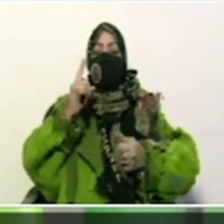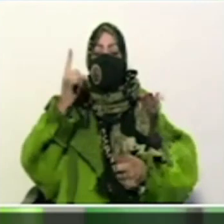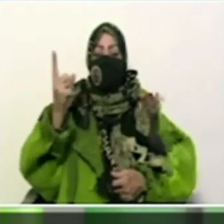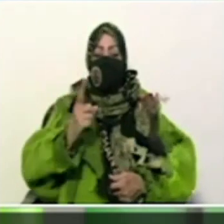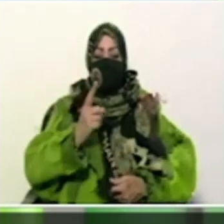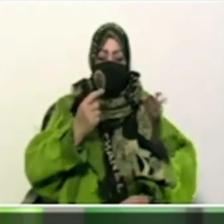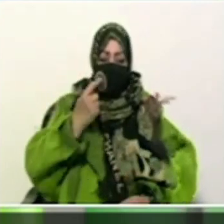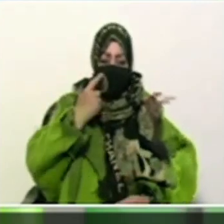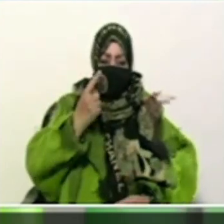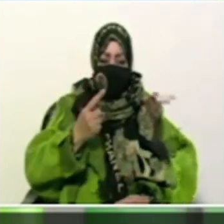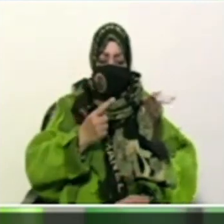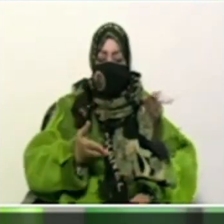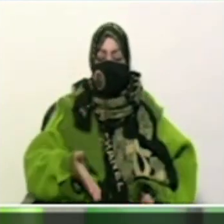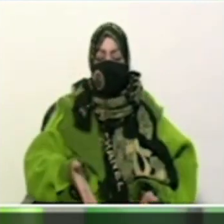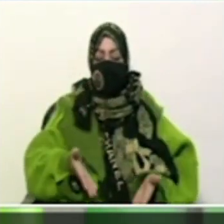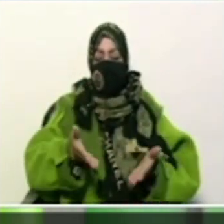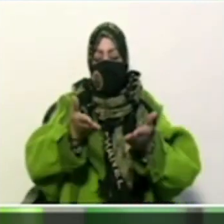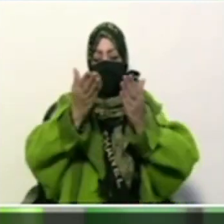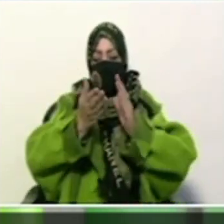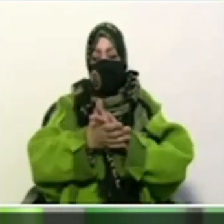وصلت رسالتك بإذن الله.